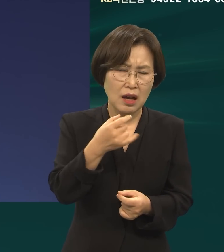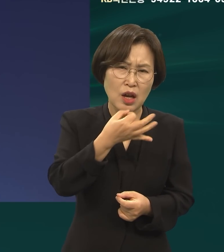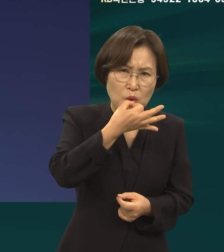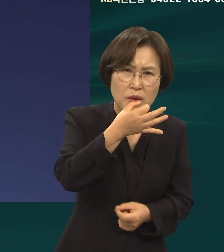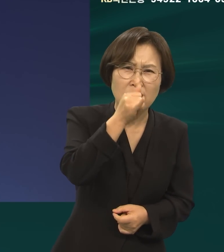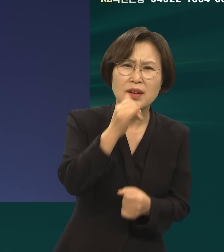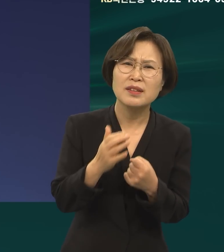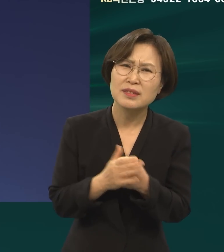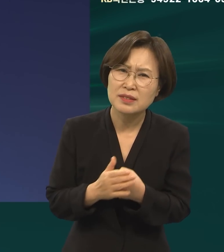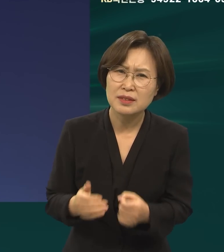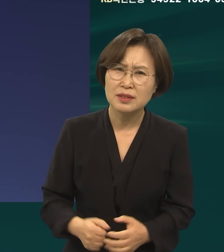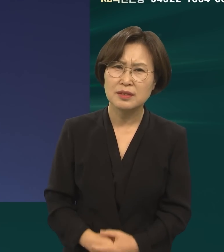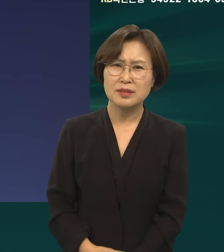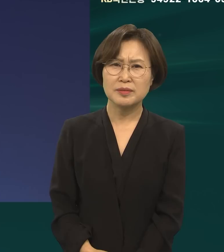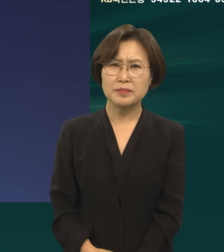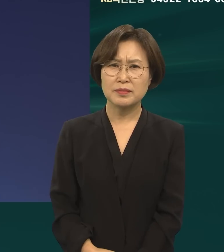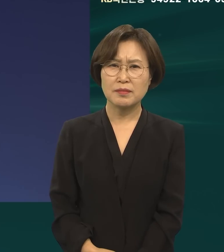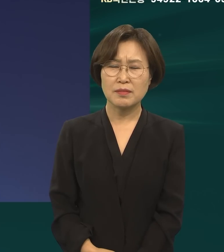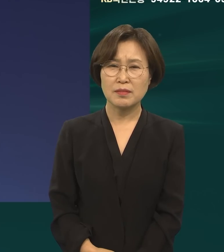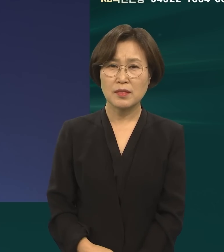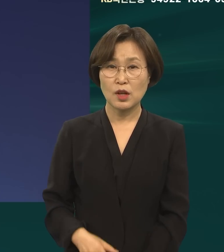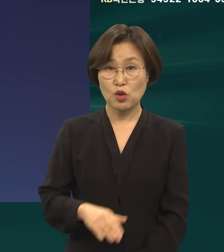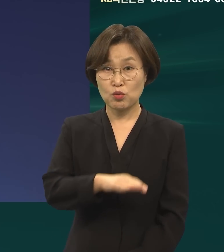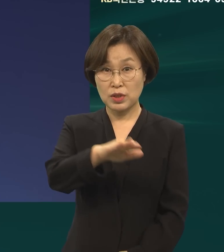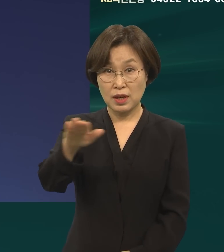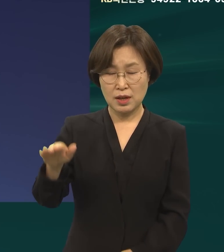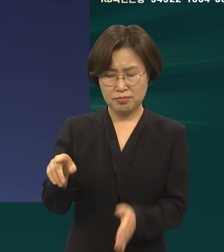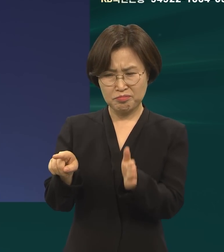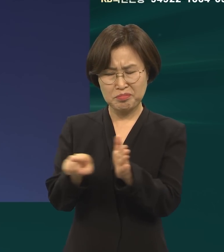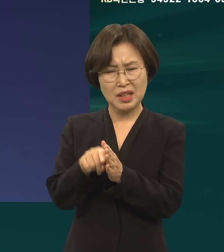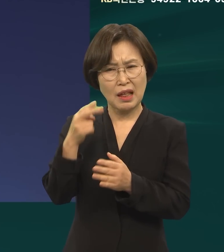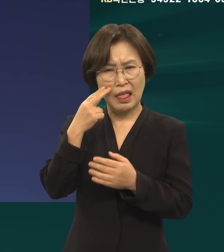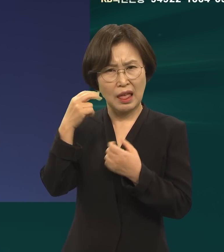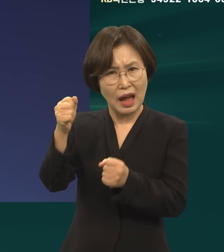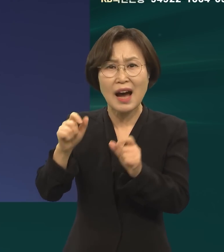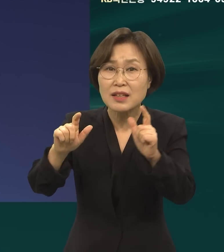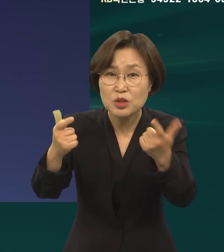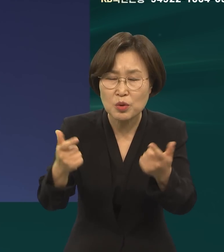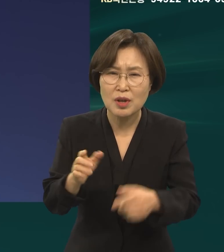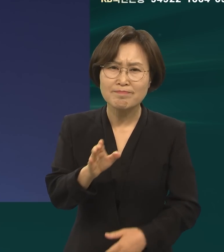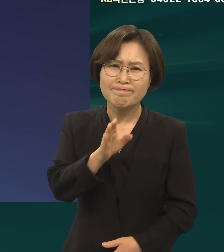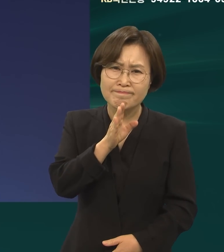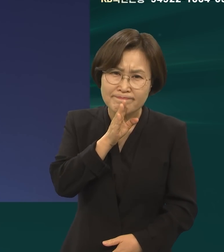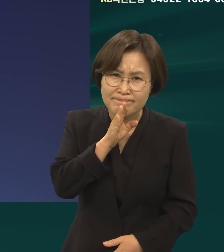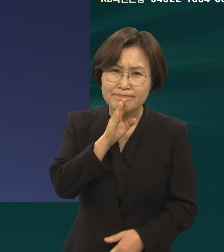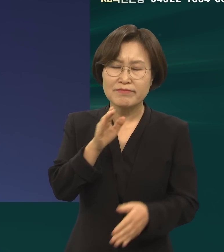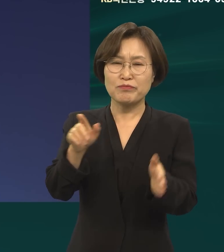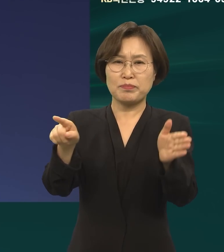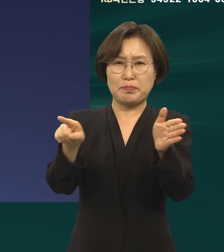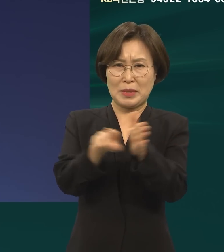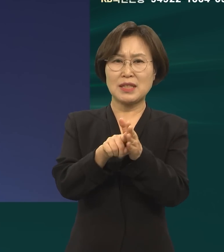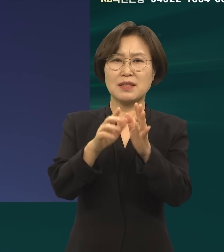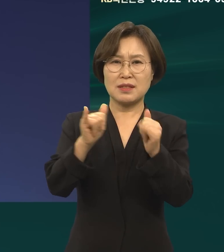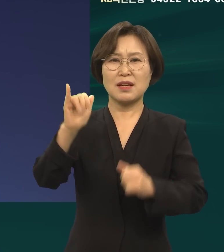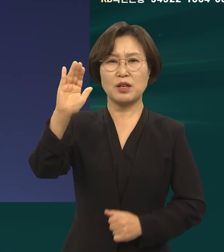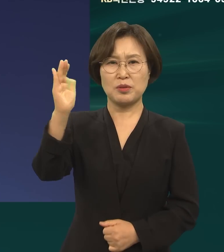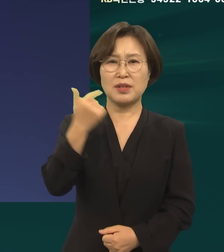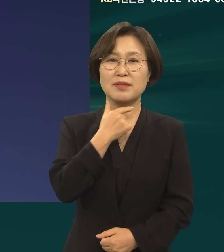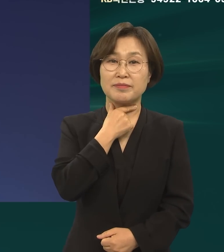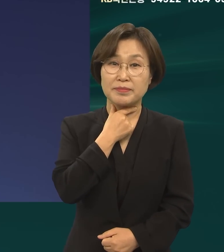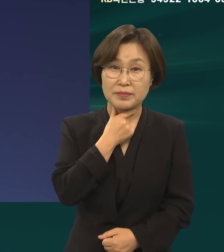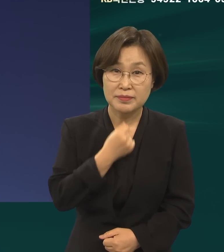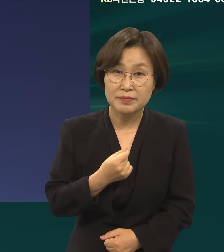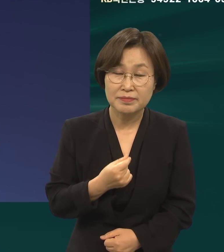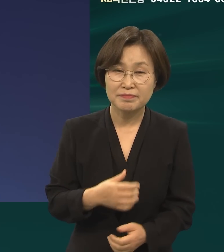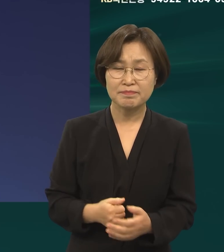저와 여러분, 믿는 척이 아니라 진짜 믿는 자리에 서기를 바랍니다.